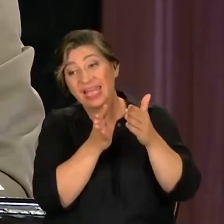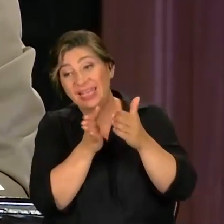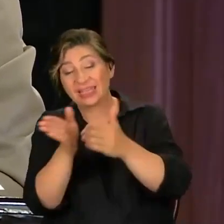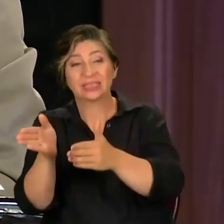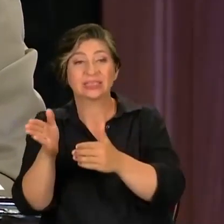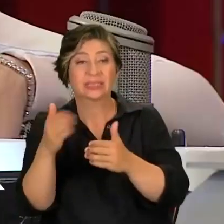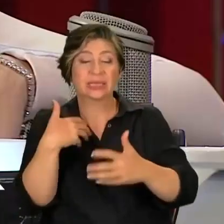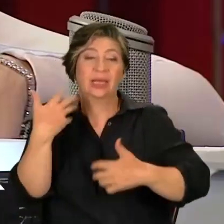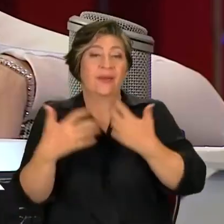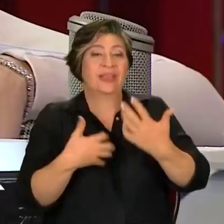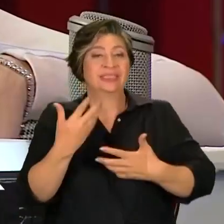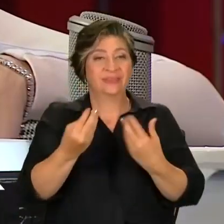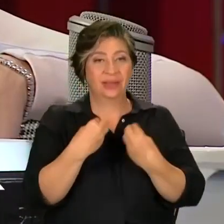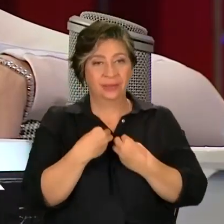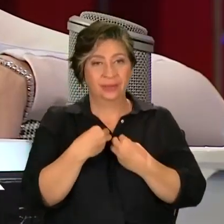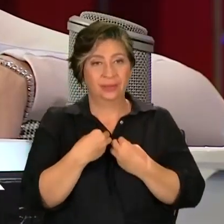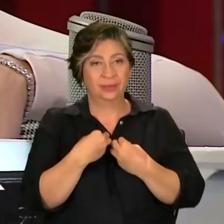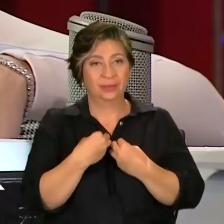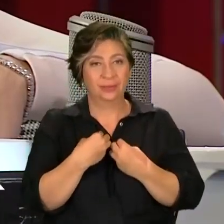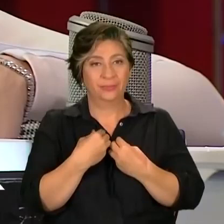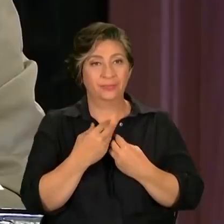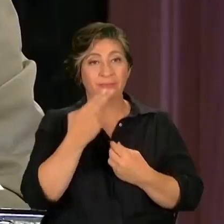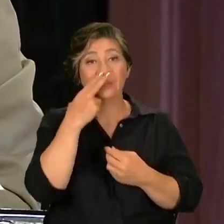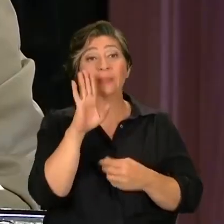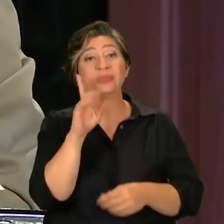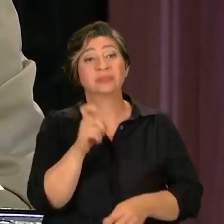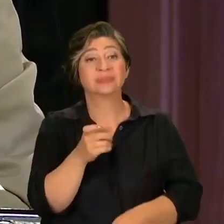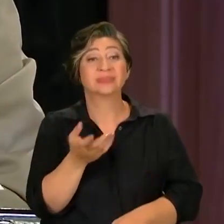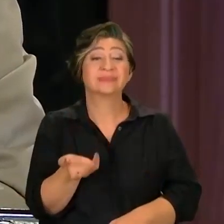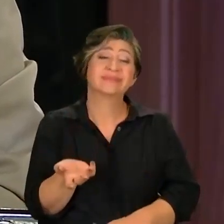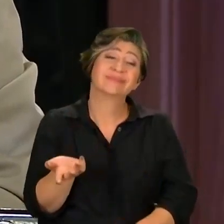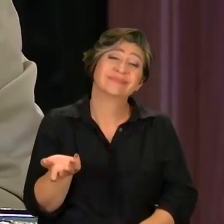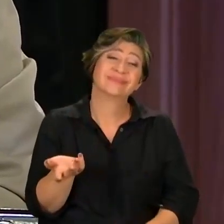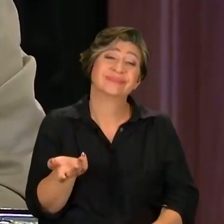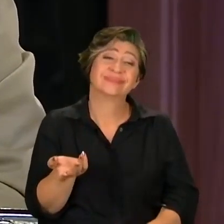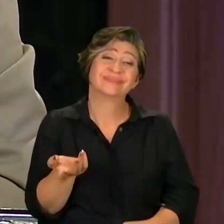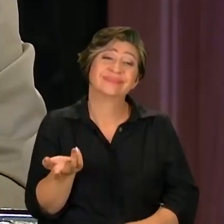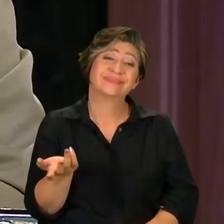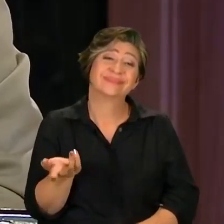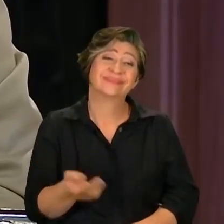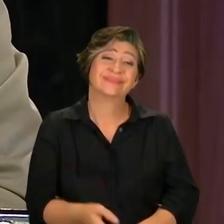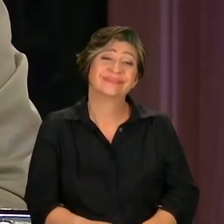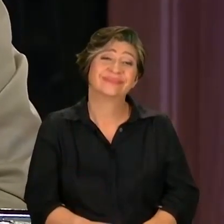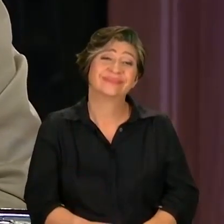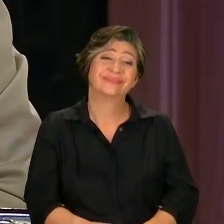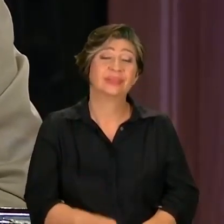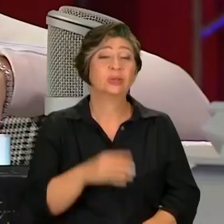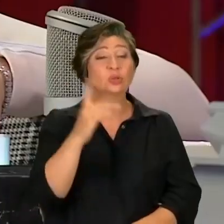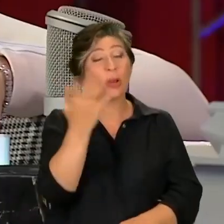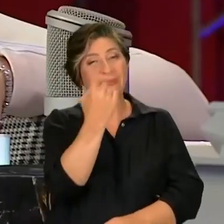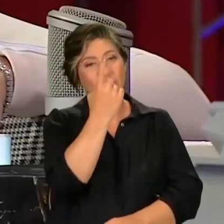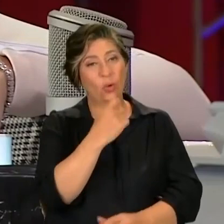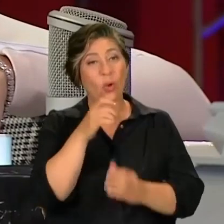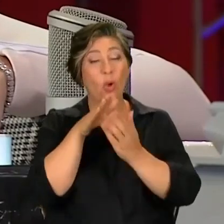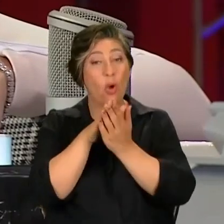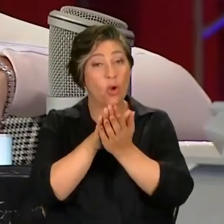konusunda da şevk verdi. Niye beğenmediniz? Şevk verdi derken, ya şöyle bir soru soruldu, hani